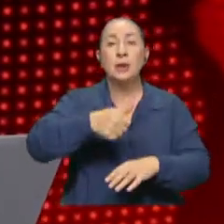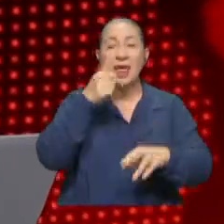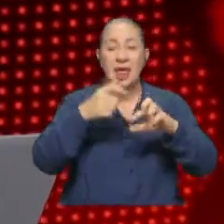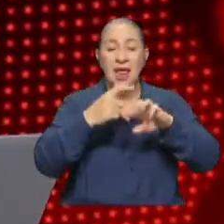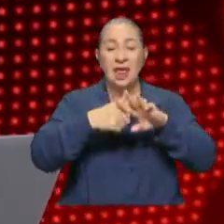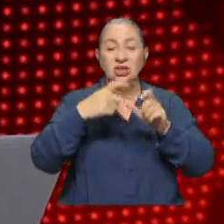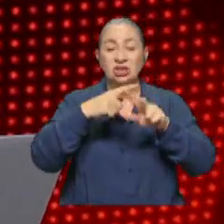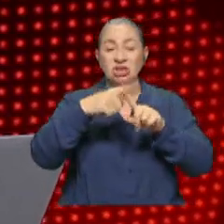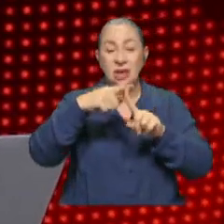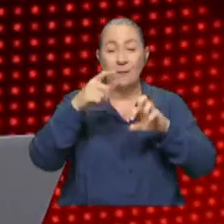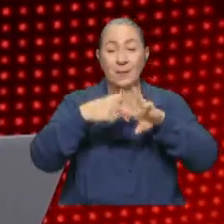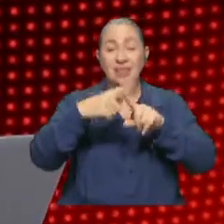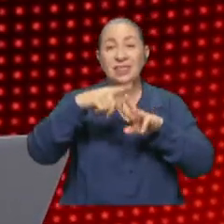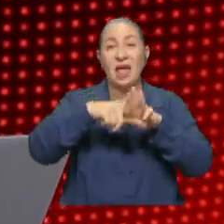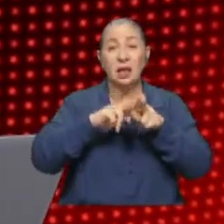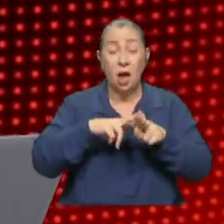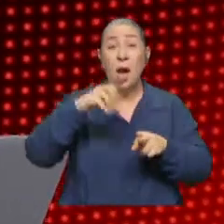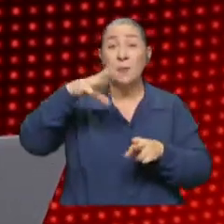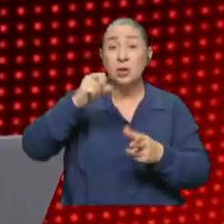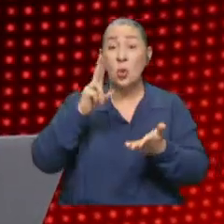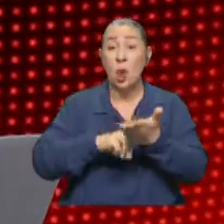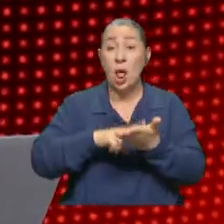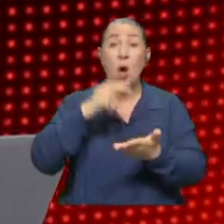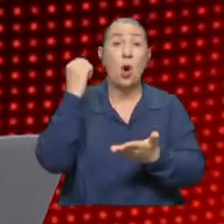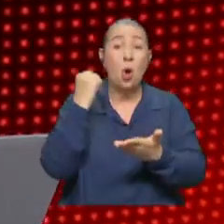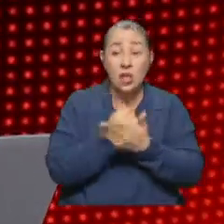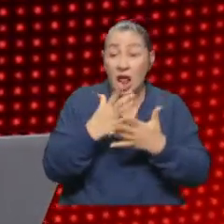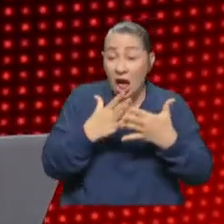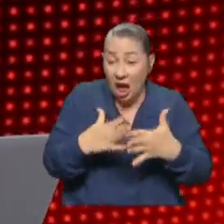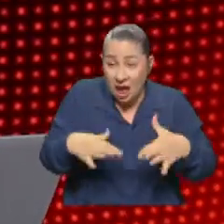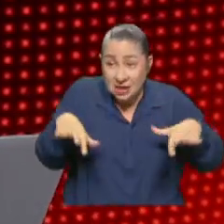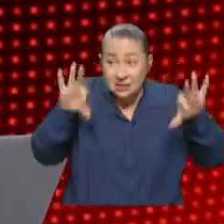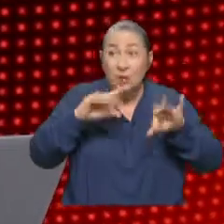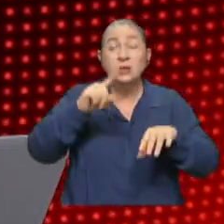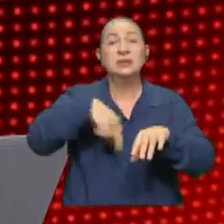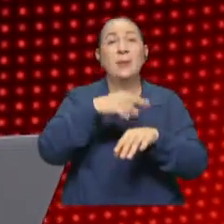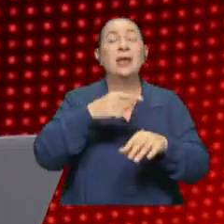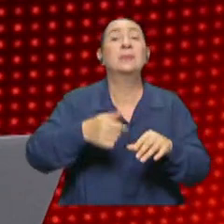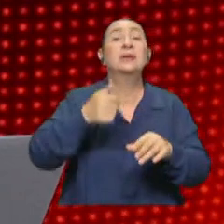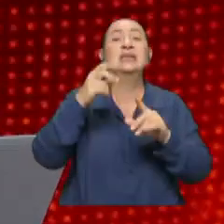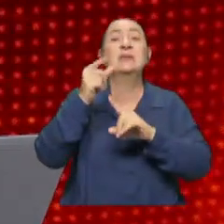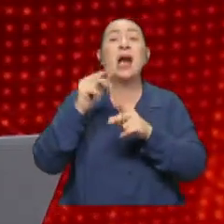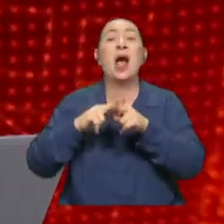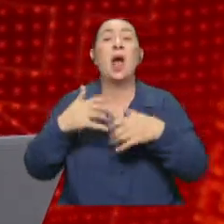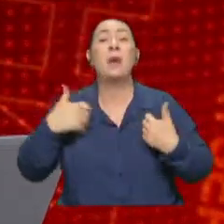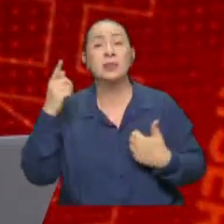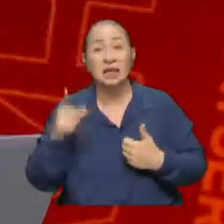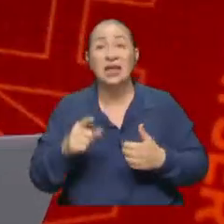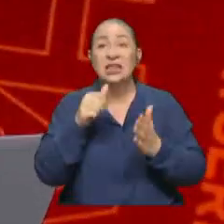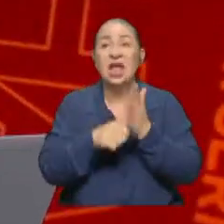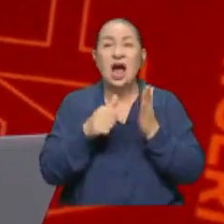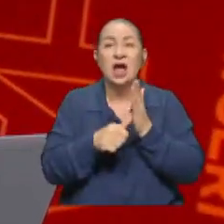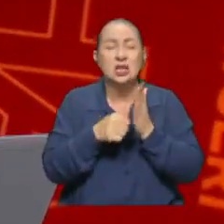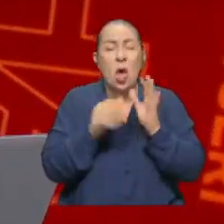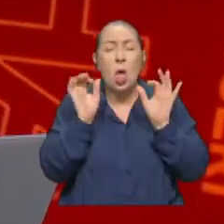Reşat Petek demişti. AK Partili üyelerin de onayıyla hazırlanmış. Yine zamanın meclis başkanı İsmail Kahraman'ın tarihe